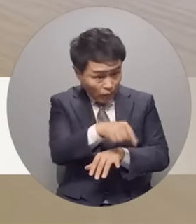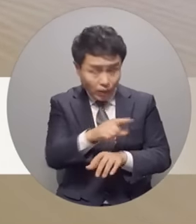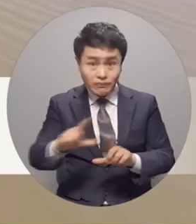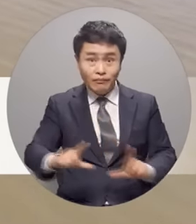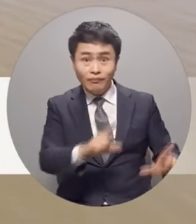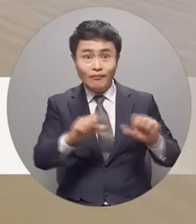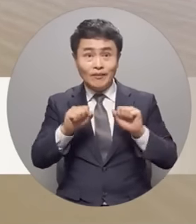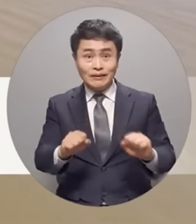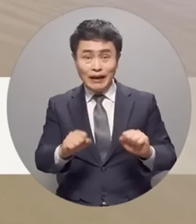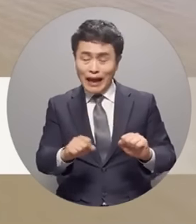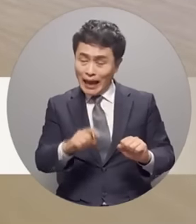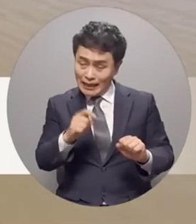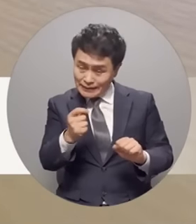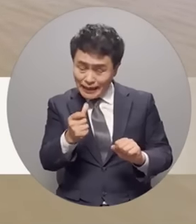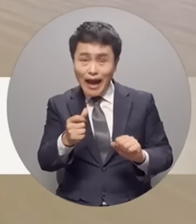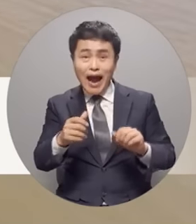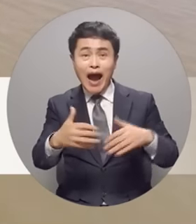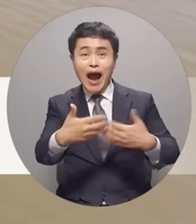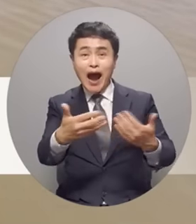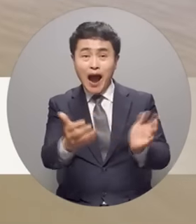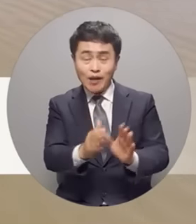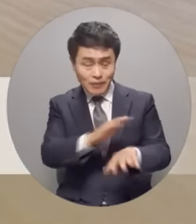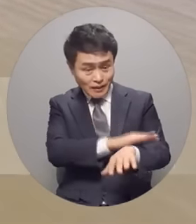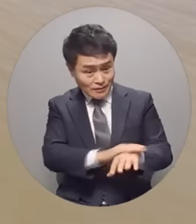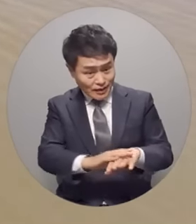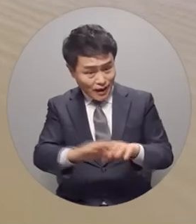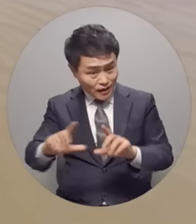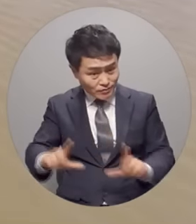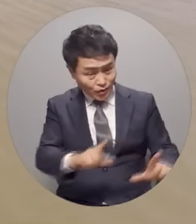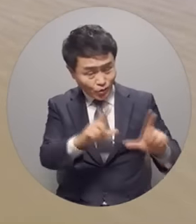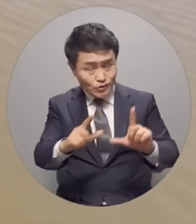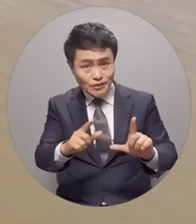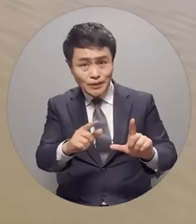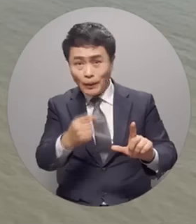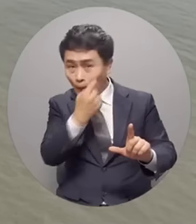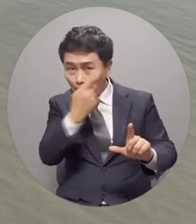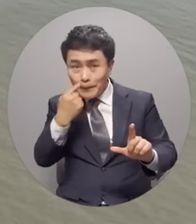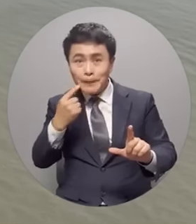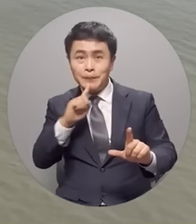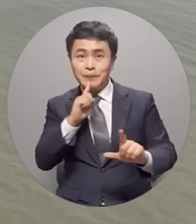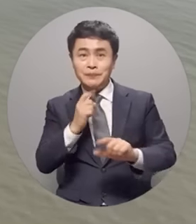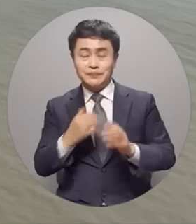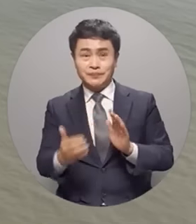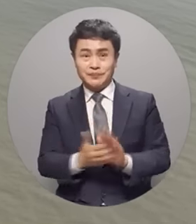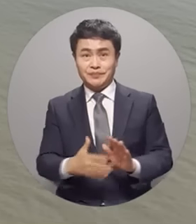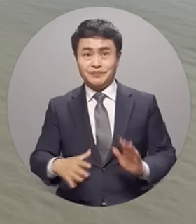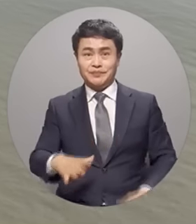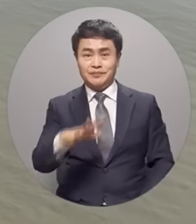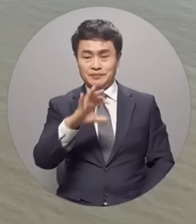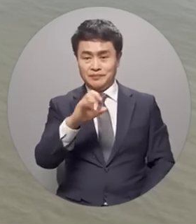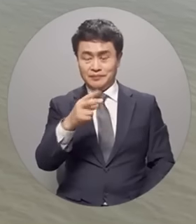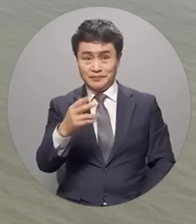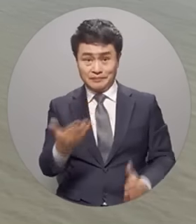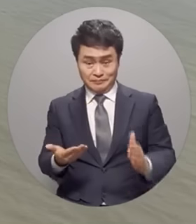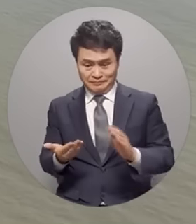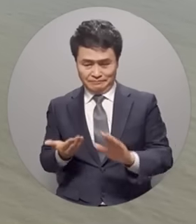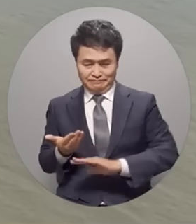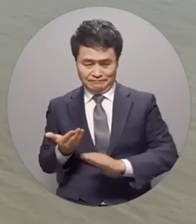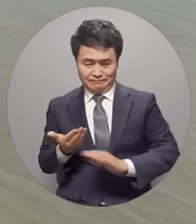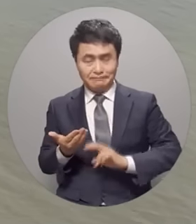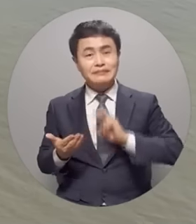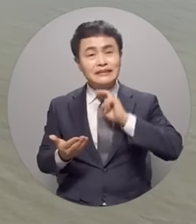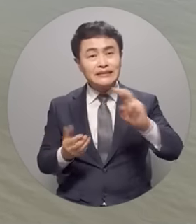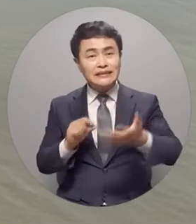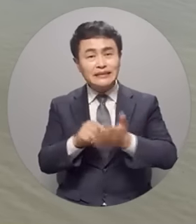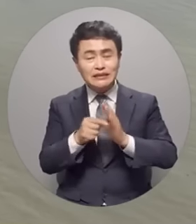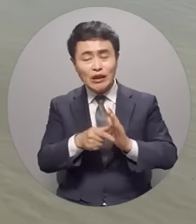멸종위기종이 작은 인공섬에 잘 서식하고 있는지 가보겠습니다. 영종도 선착장에서 배를 타고 20여 분.